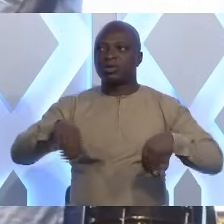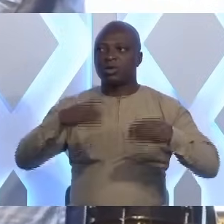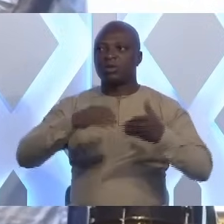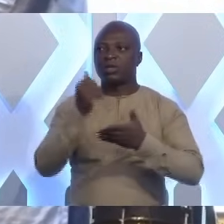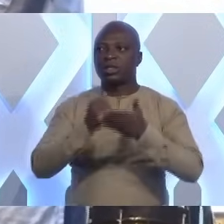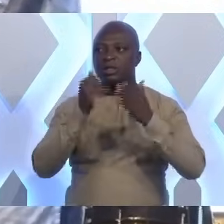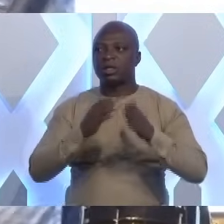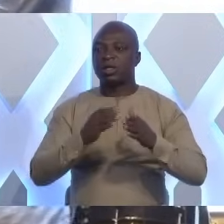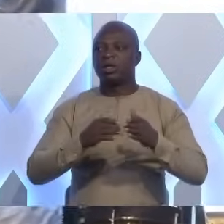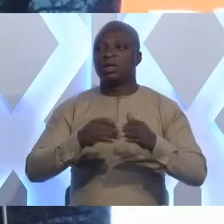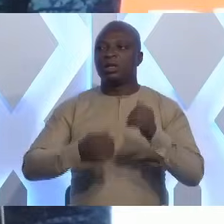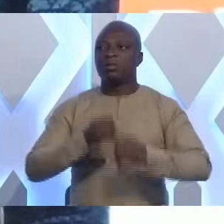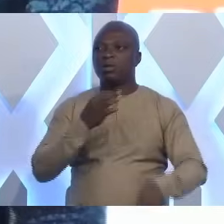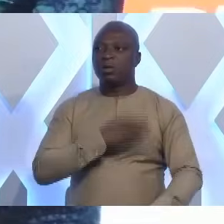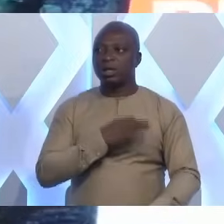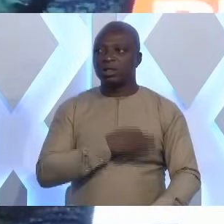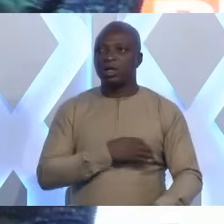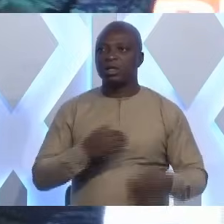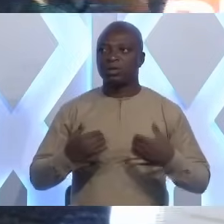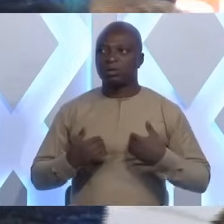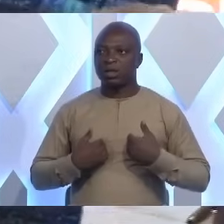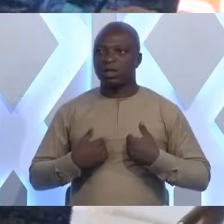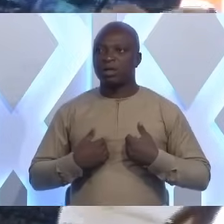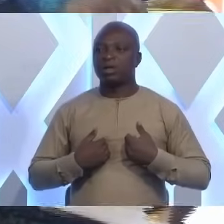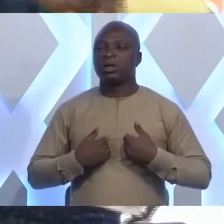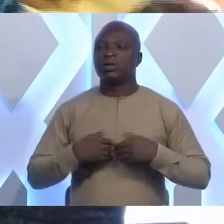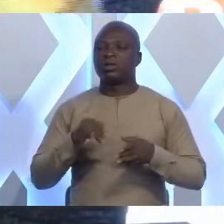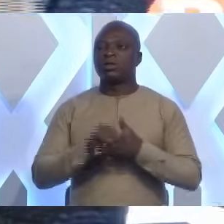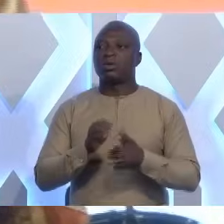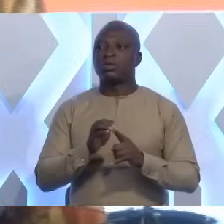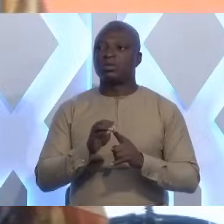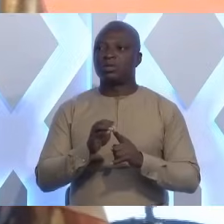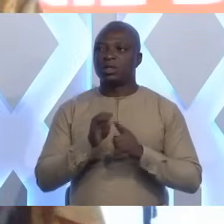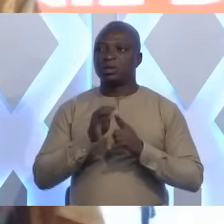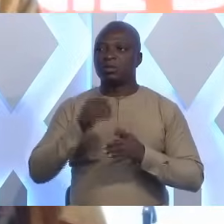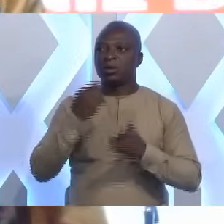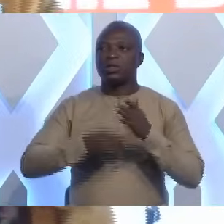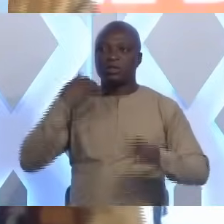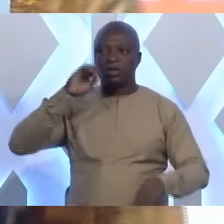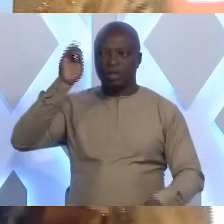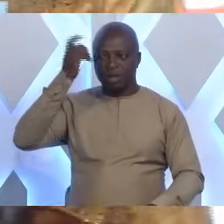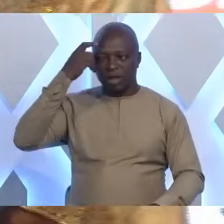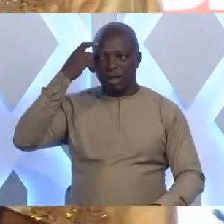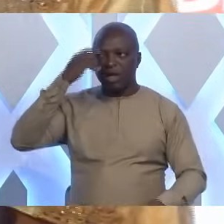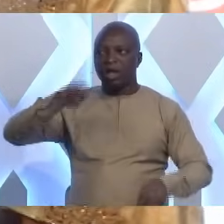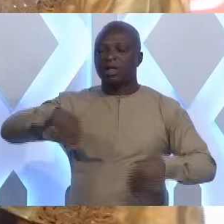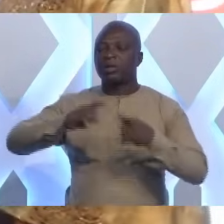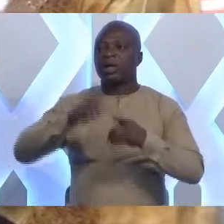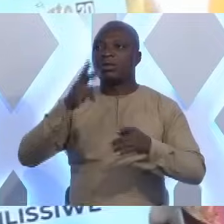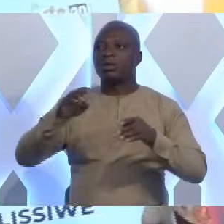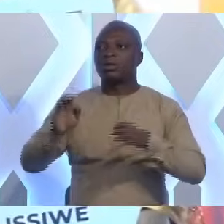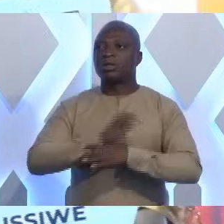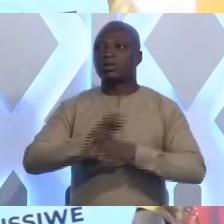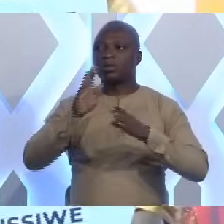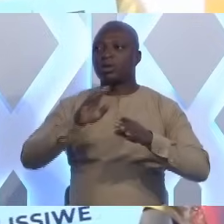artisans les plus méritants, y compris le prestigieux prix du chef de l'État attribué à deux entrepreneurs